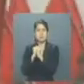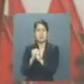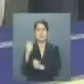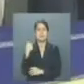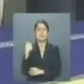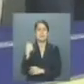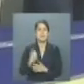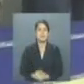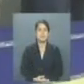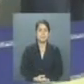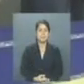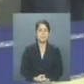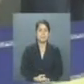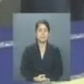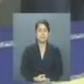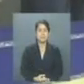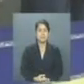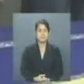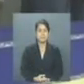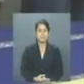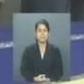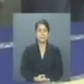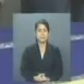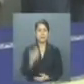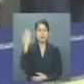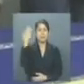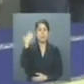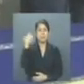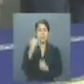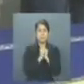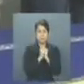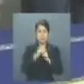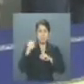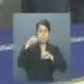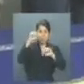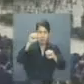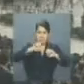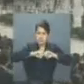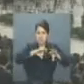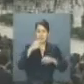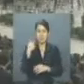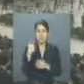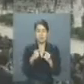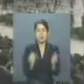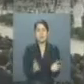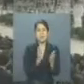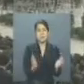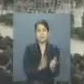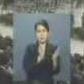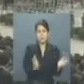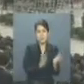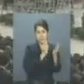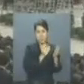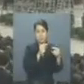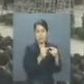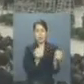ไปค่ะเมื่อวานนี้จีนได้ประกาศชัดเจนในการหนุนหลังนายคิมจองอุนนะคะรวมทั้งได้โทรศัพท์ห